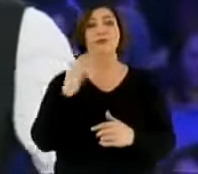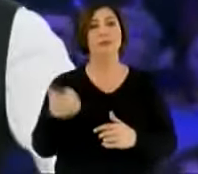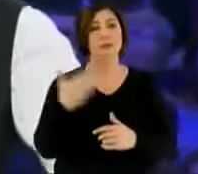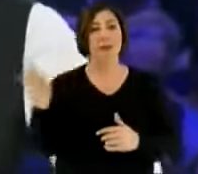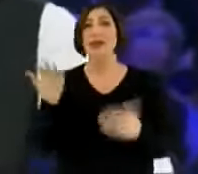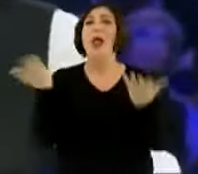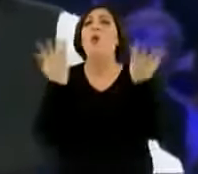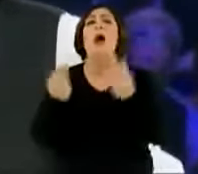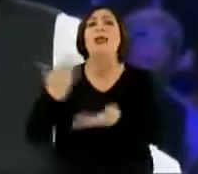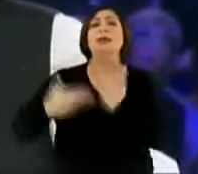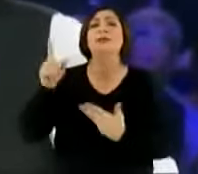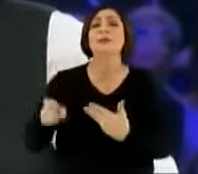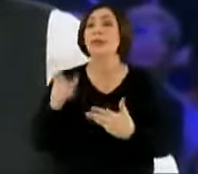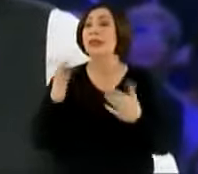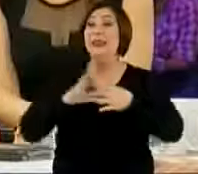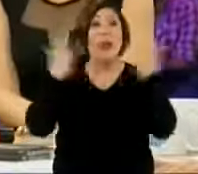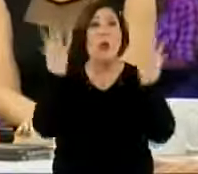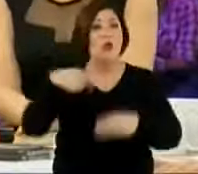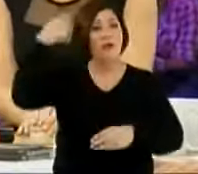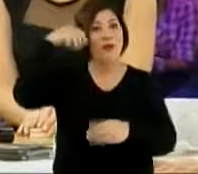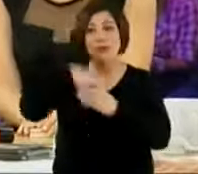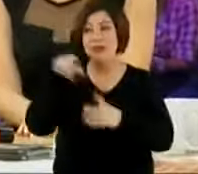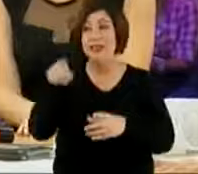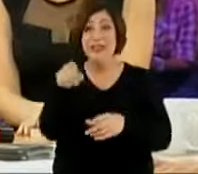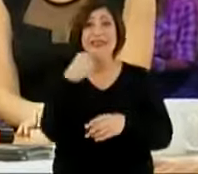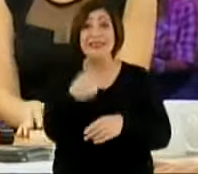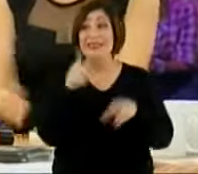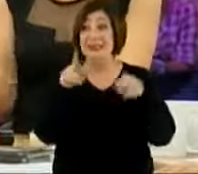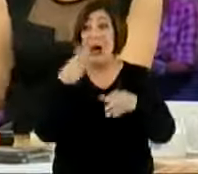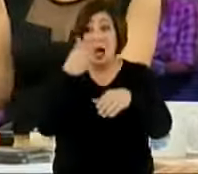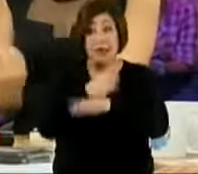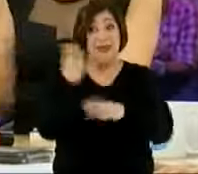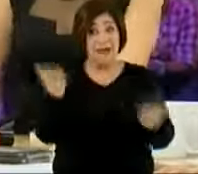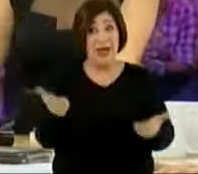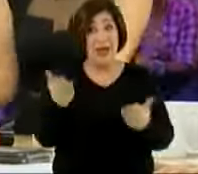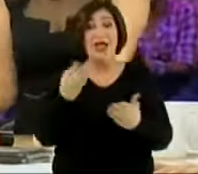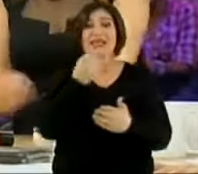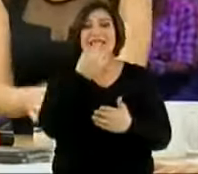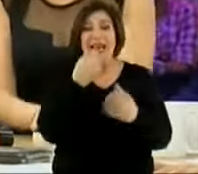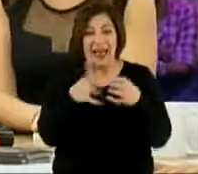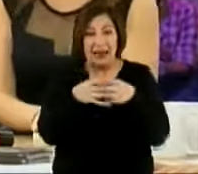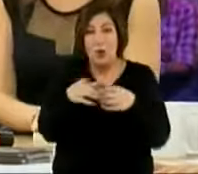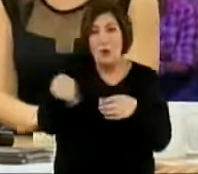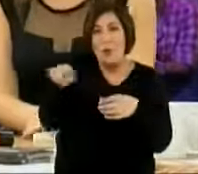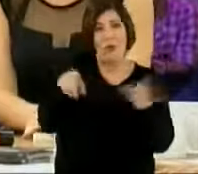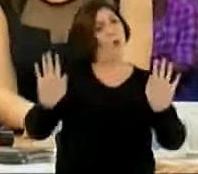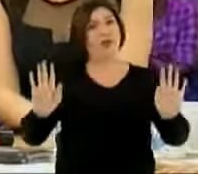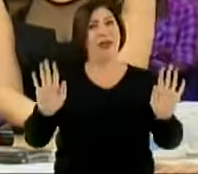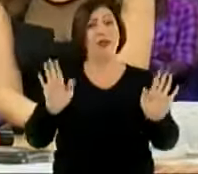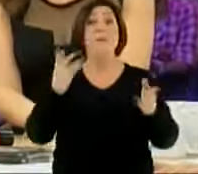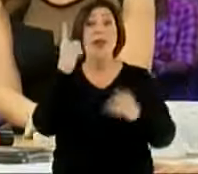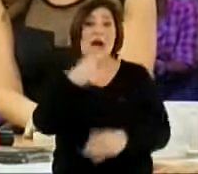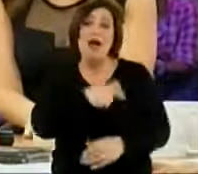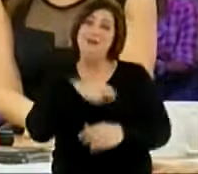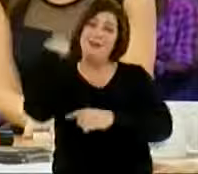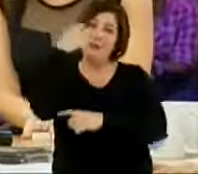filmde? Siz anlatır mısınız? Neler oluyor filmde? Sizin de dediğiniz gibi aslında çekirdek kadro böyleyiz filmde. Bir